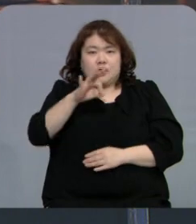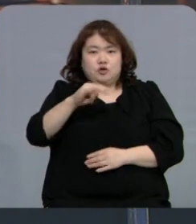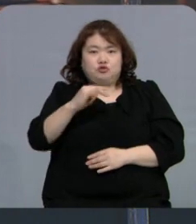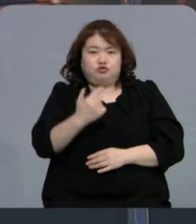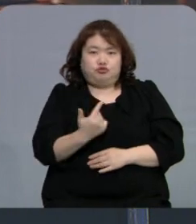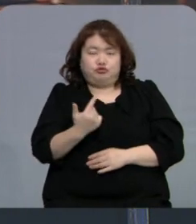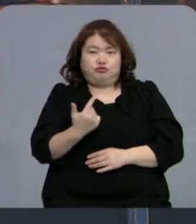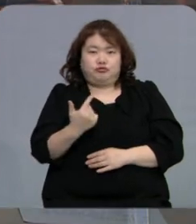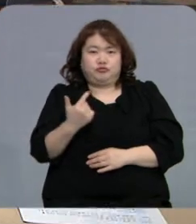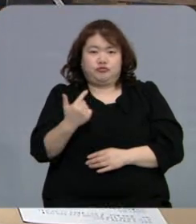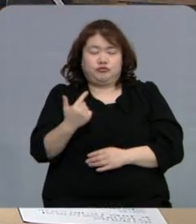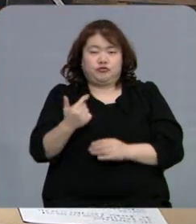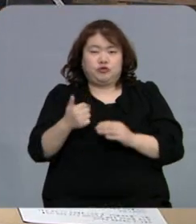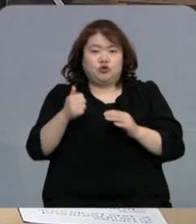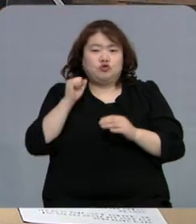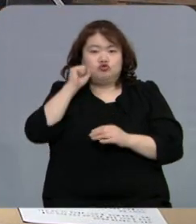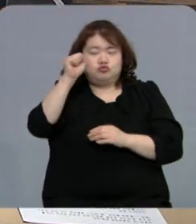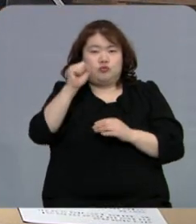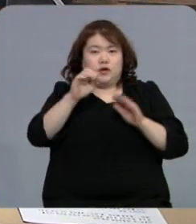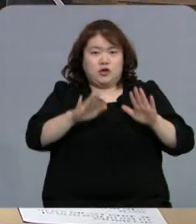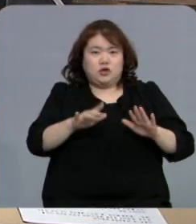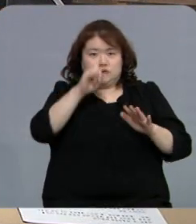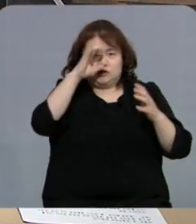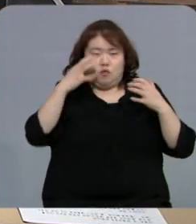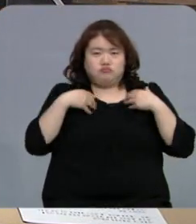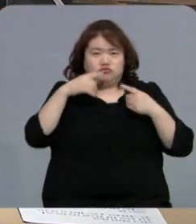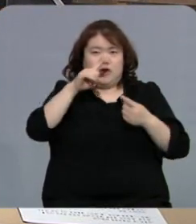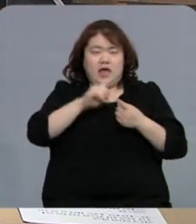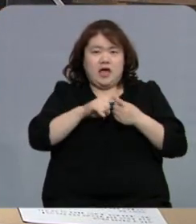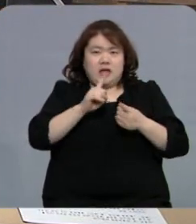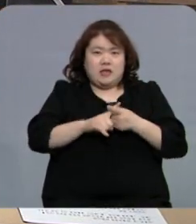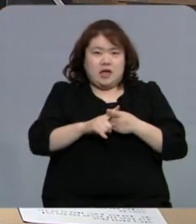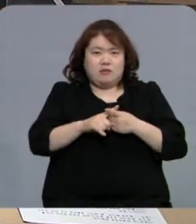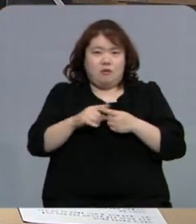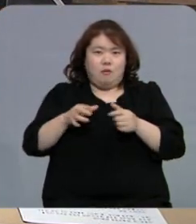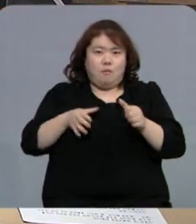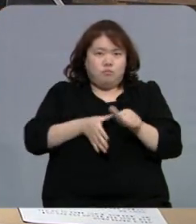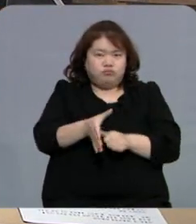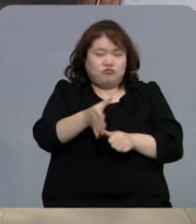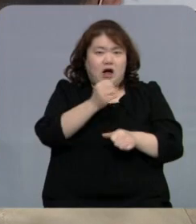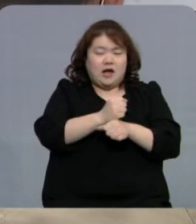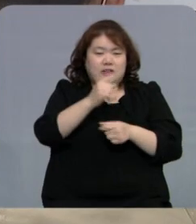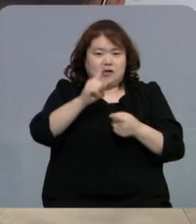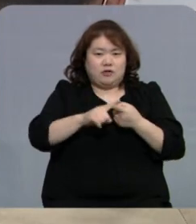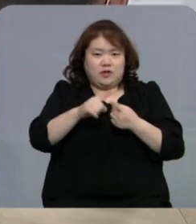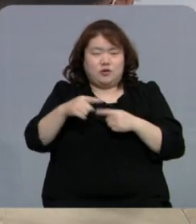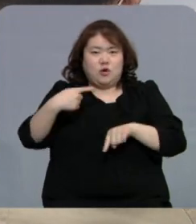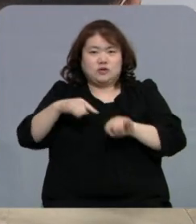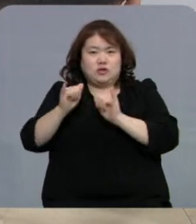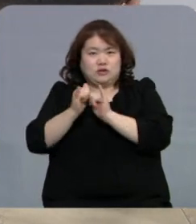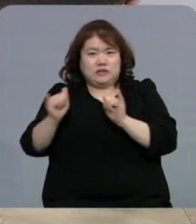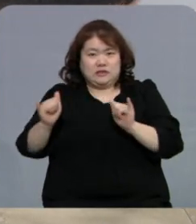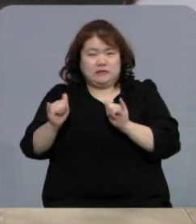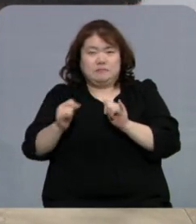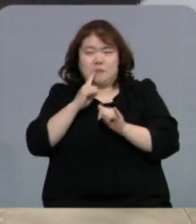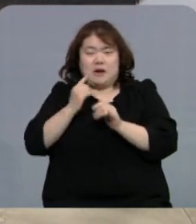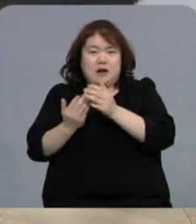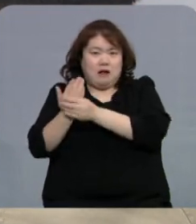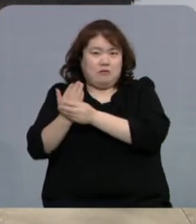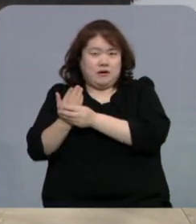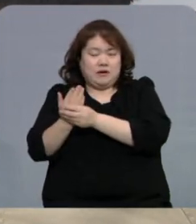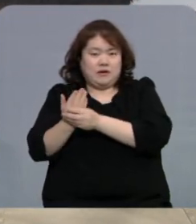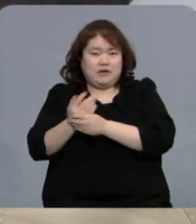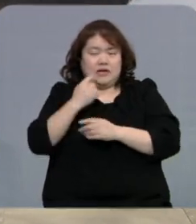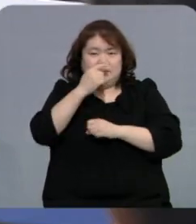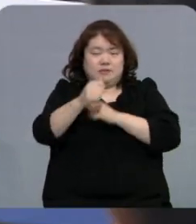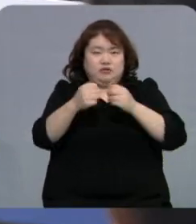윤석열 국민의힘 대선 후보의 현 정부에 대한 적폐 수사 발언 파장이 지역 정치권에서도 이어지고 있습니다. 민주당